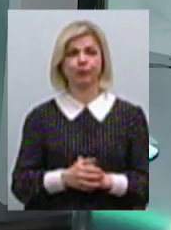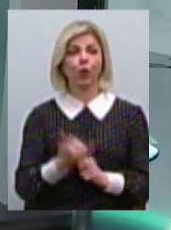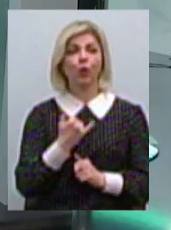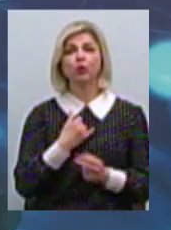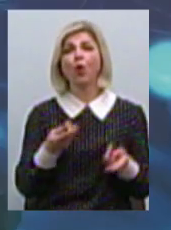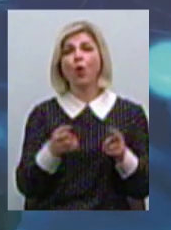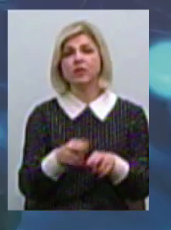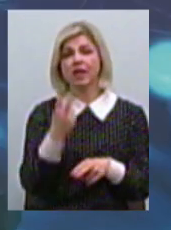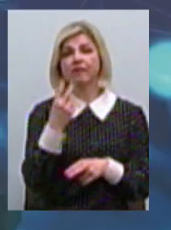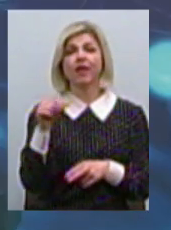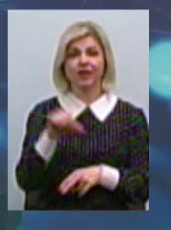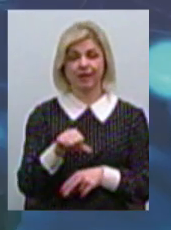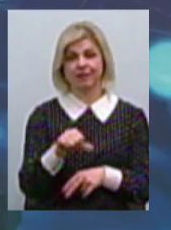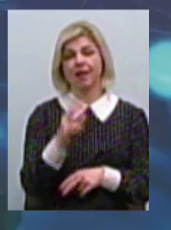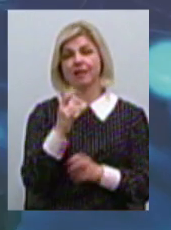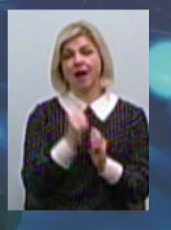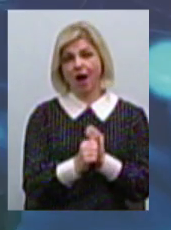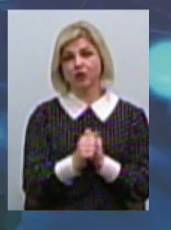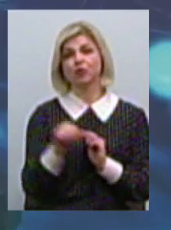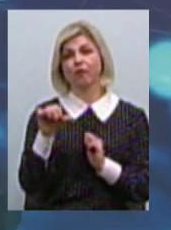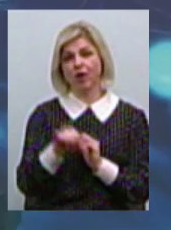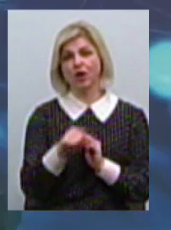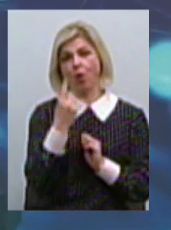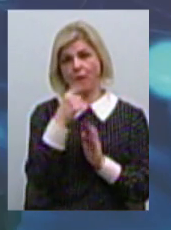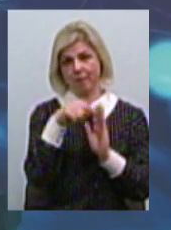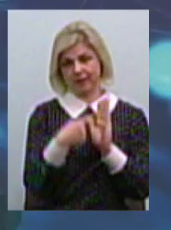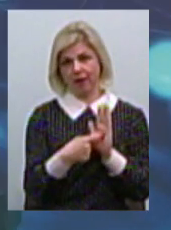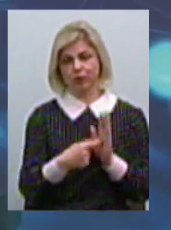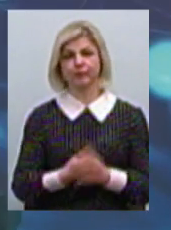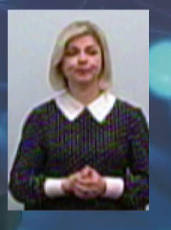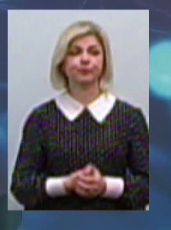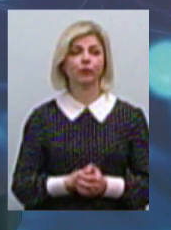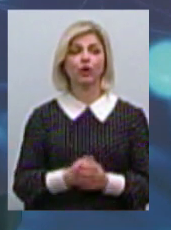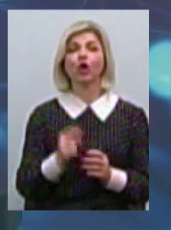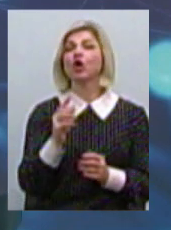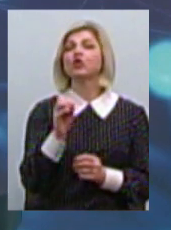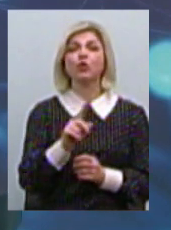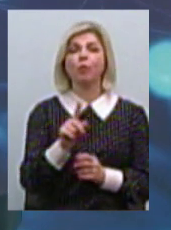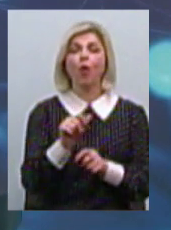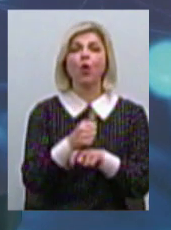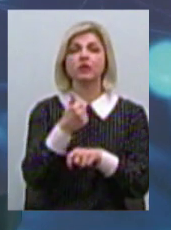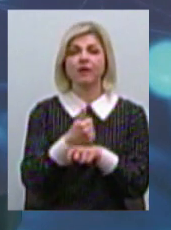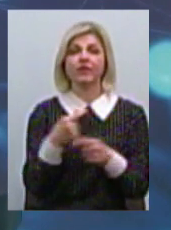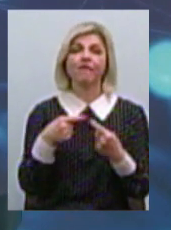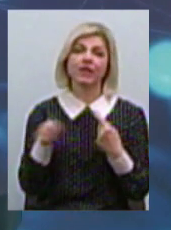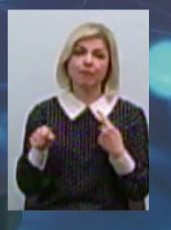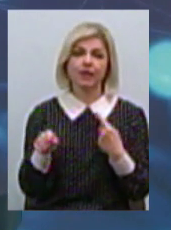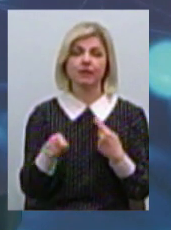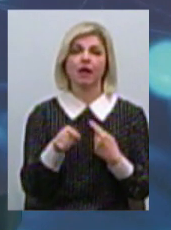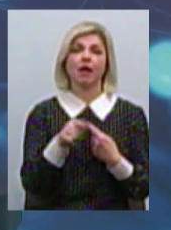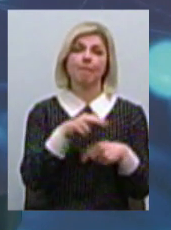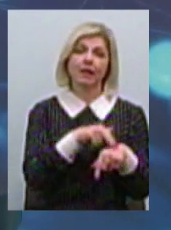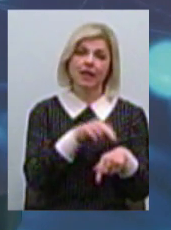залишається 2 хвилини і на кожну з них по питанню. Добре? Добре. Так в чому ж полягає основна відмінність